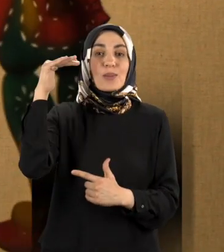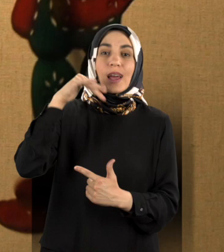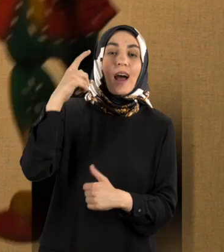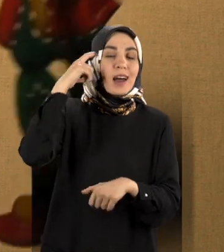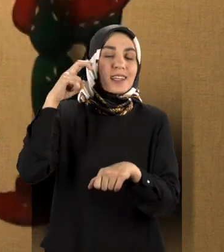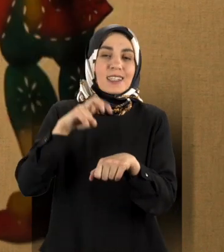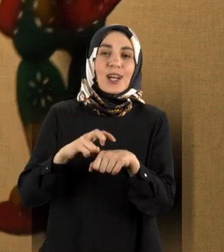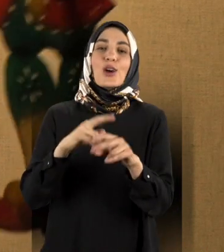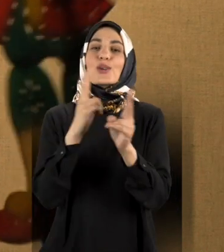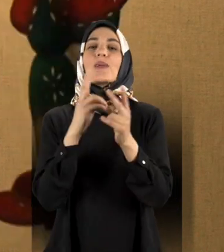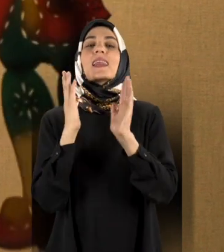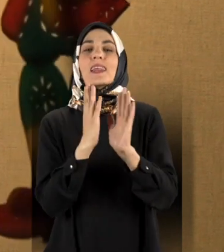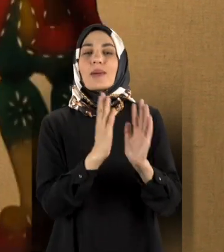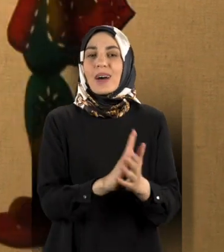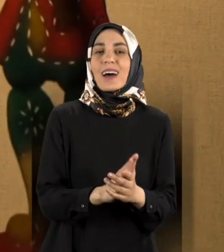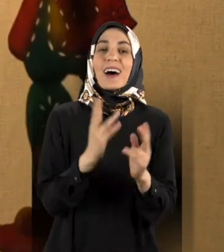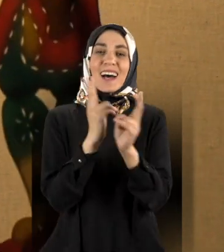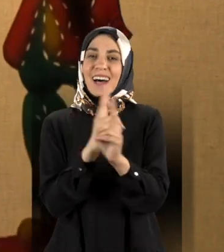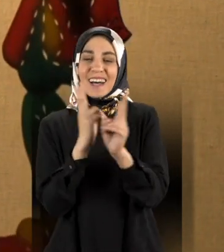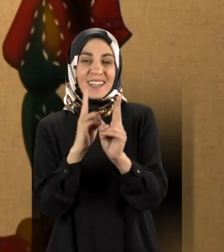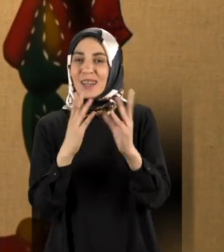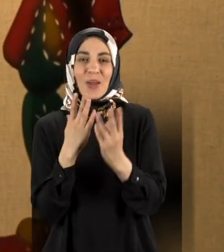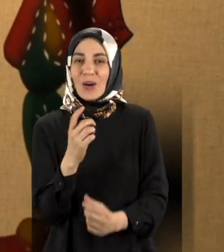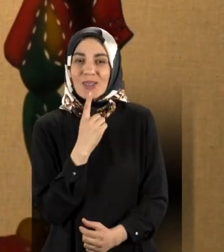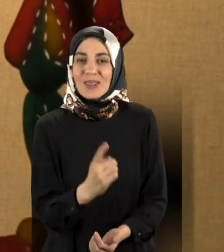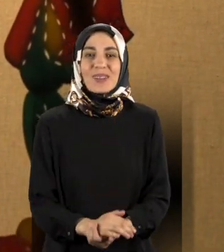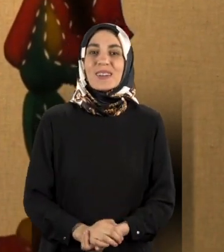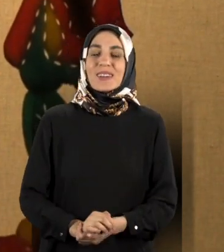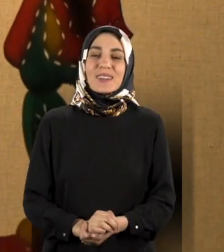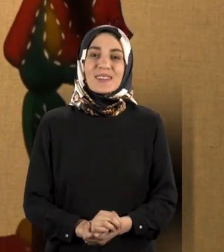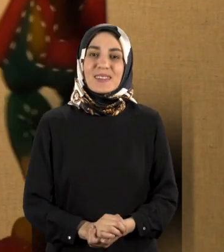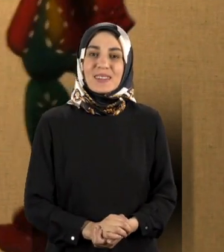ya başıma gelenleri hatırladıkça gülmeden ediyorum